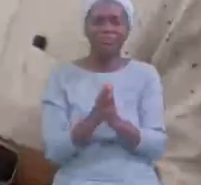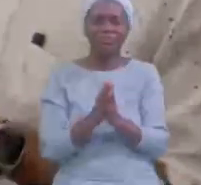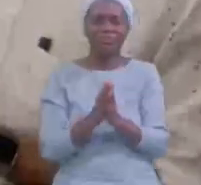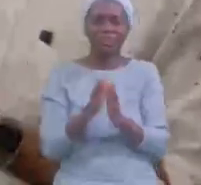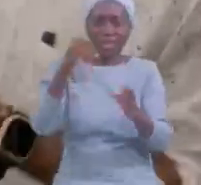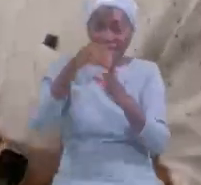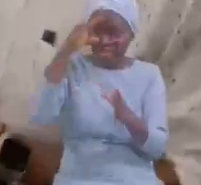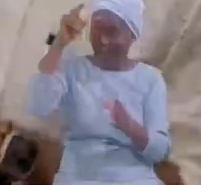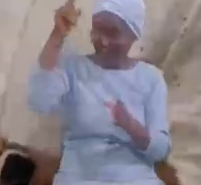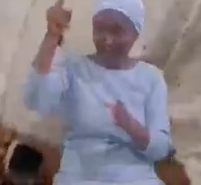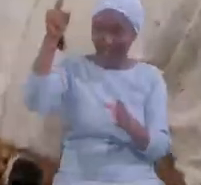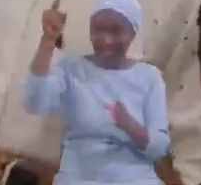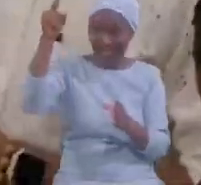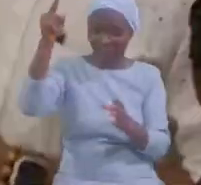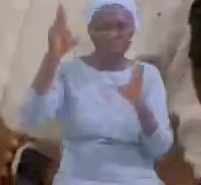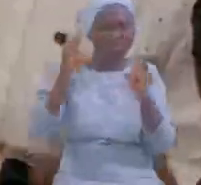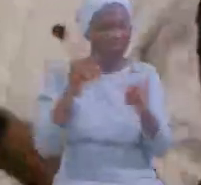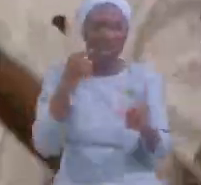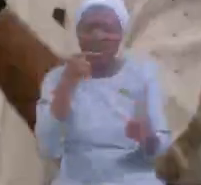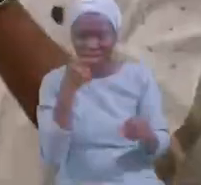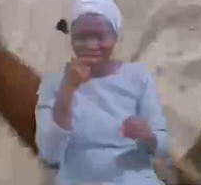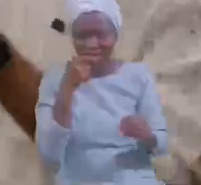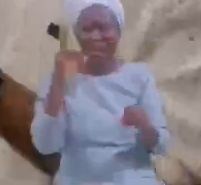Il n'y a pas de regret avec le Seigneur.